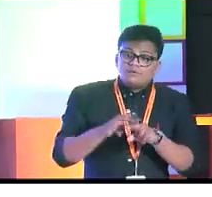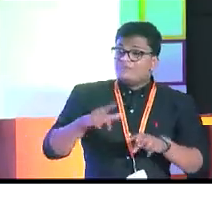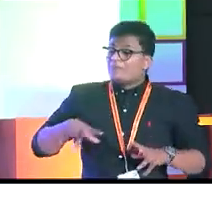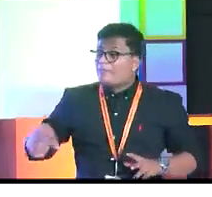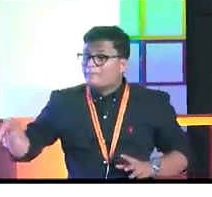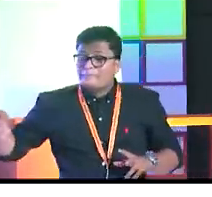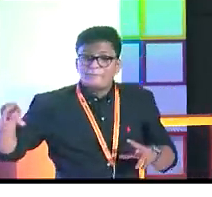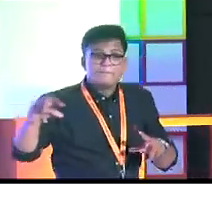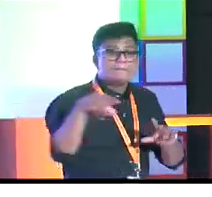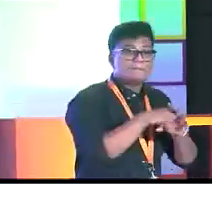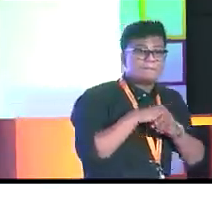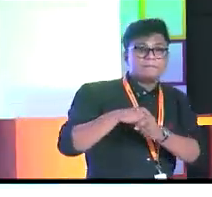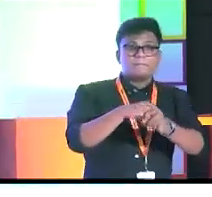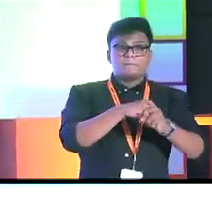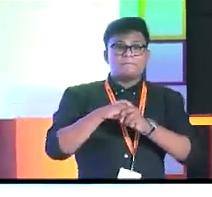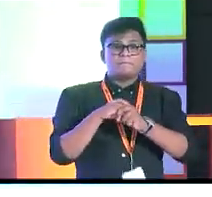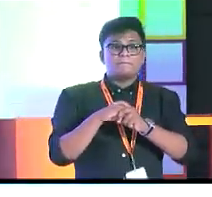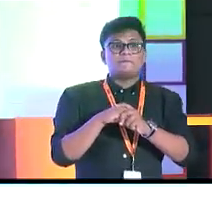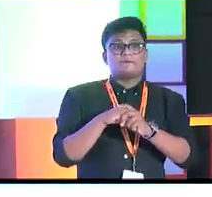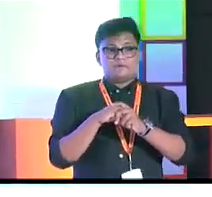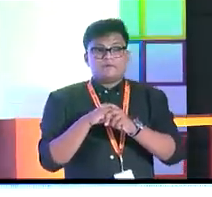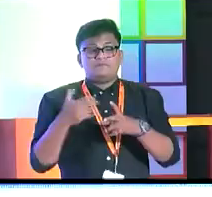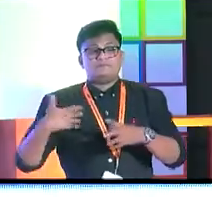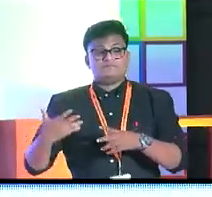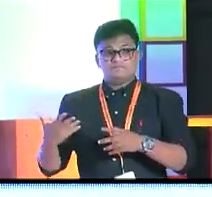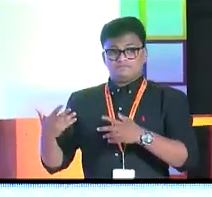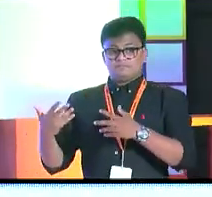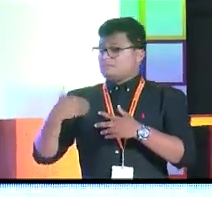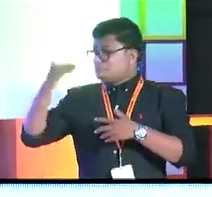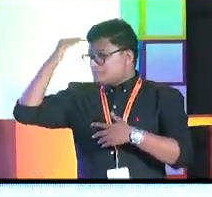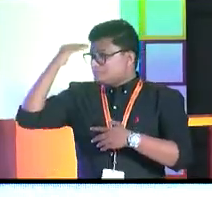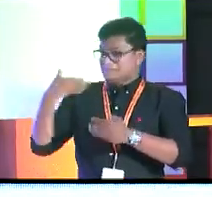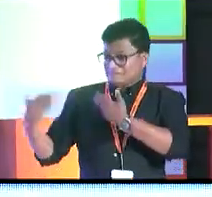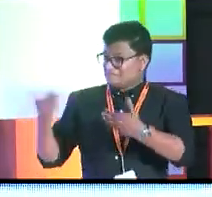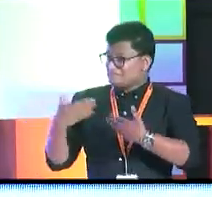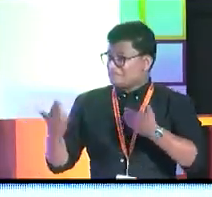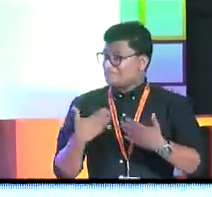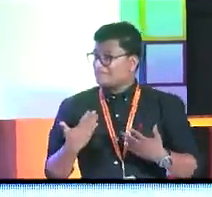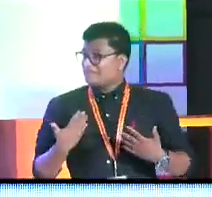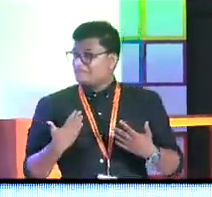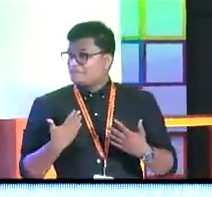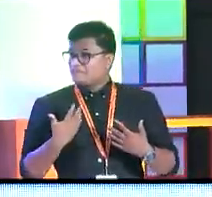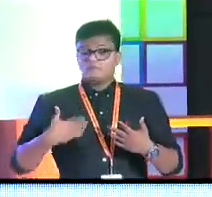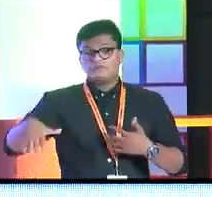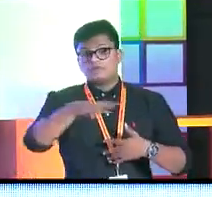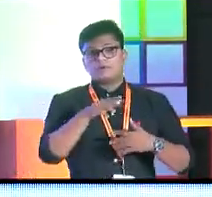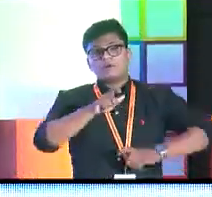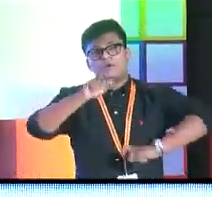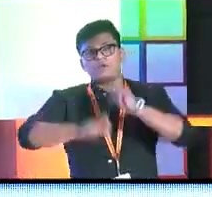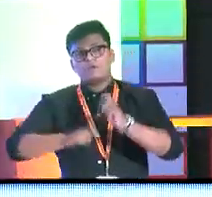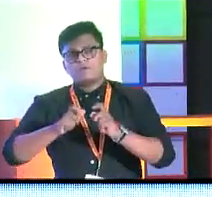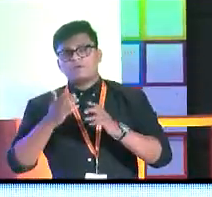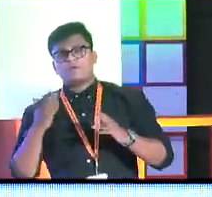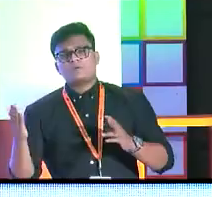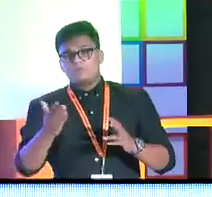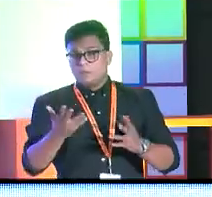नो, जो क्राउड यहाँ है वो तो सब इससे रिलेटेड हैं, बट मैं कहता हूँ कि जो इस हॉल में क्राउड नहीं है वो सभी लोग एक बार आँख बंद